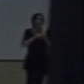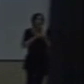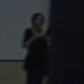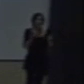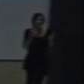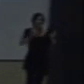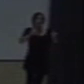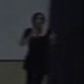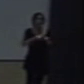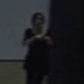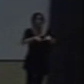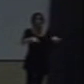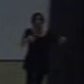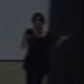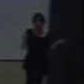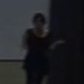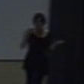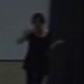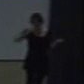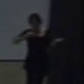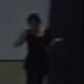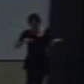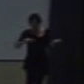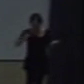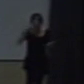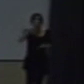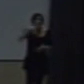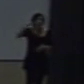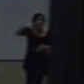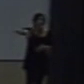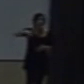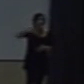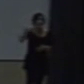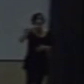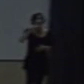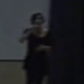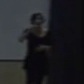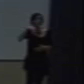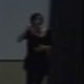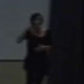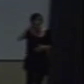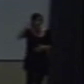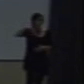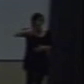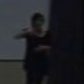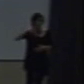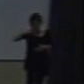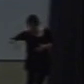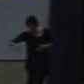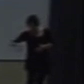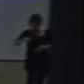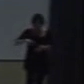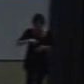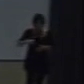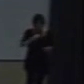Això és un ciutadà nord-americà que posa que el president de Yemen, Saleh, havia perdut l'orella en un atemptat que va haver-hi fa 15 dies. I, bueno, la majoria d'informació que hi ha